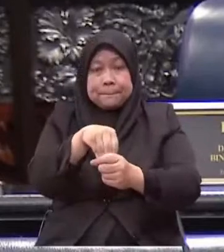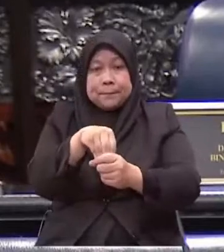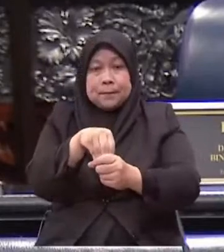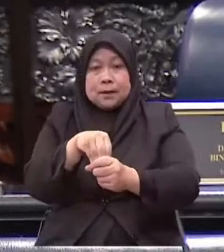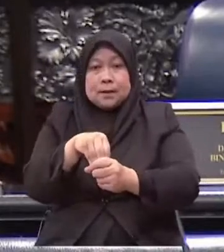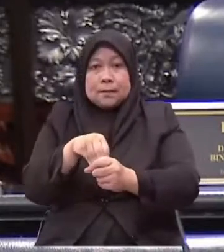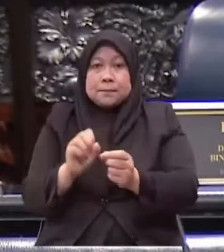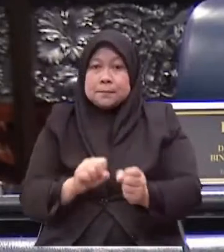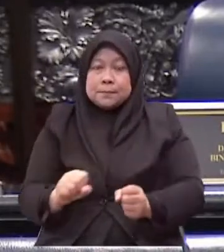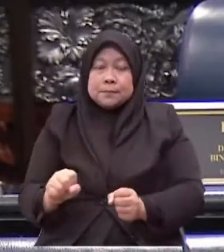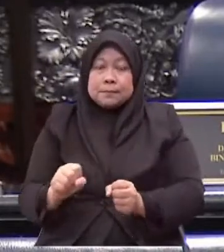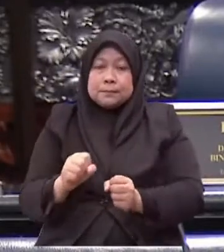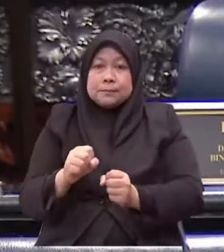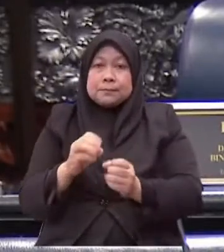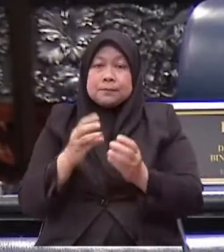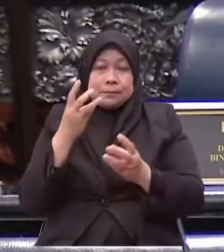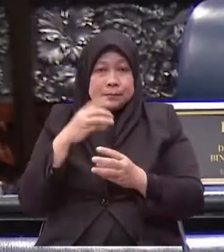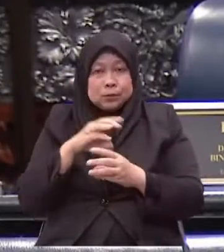pesawat petani